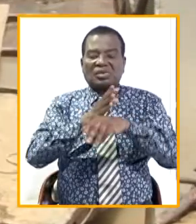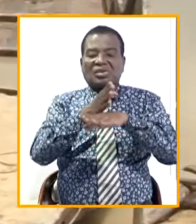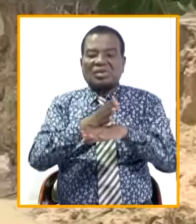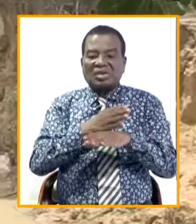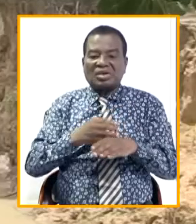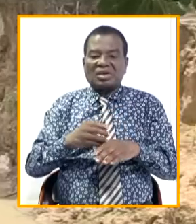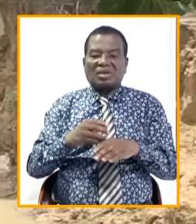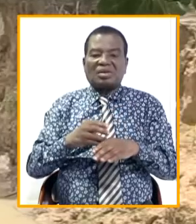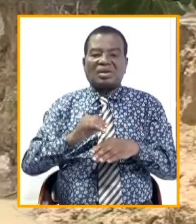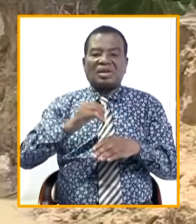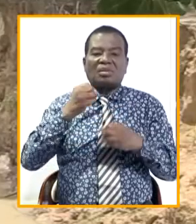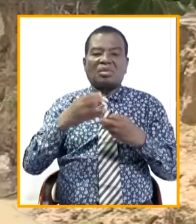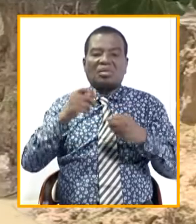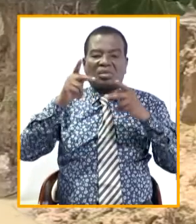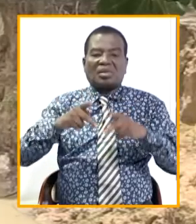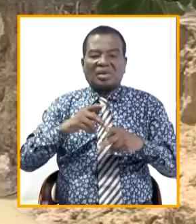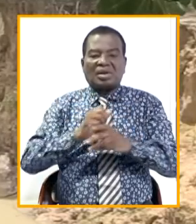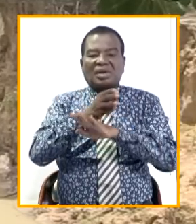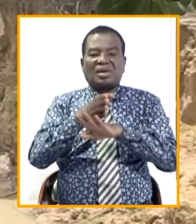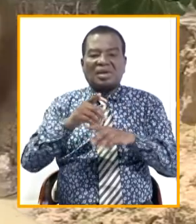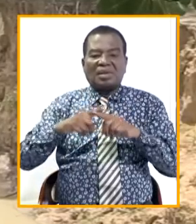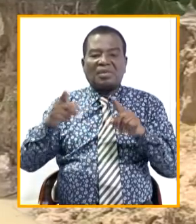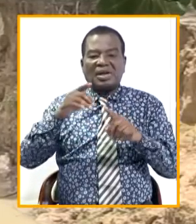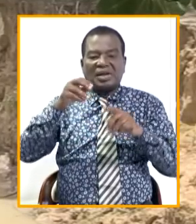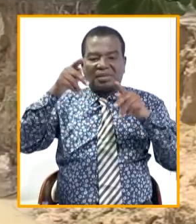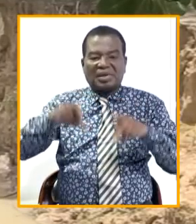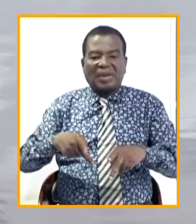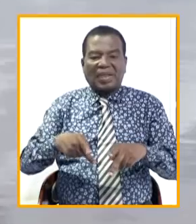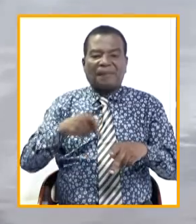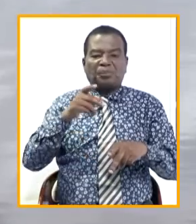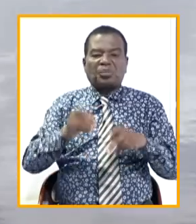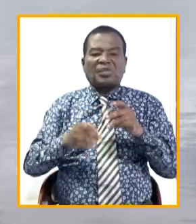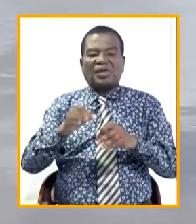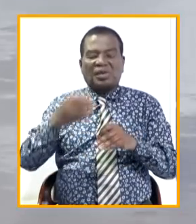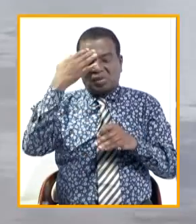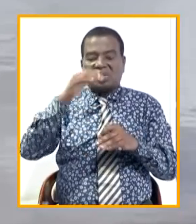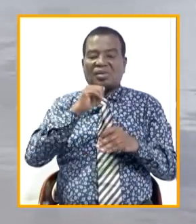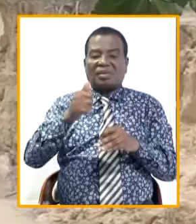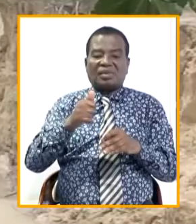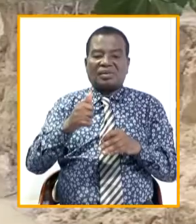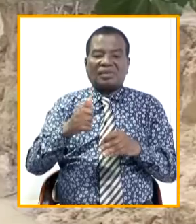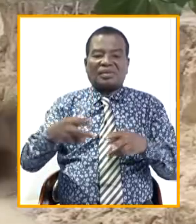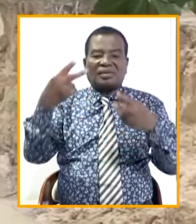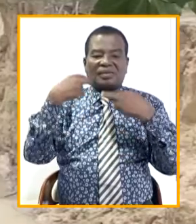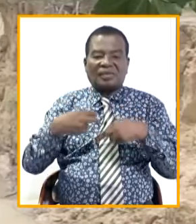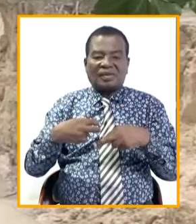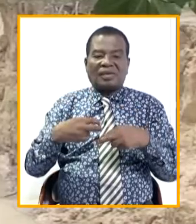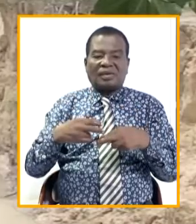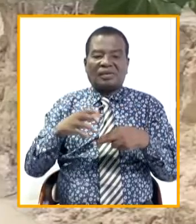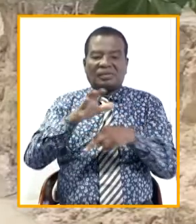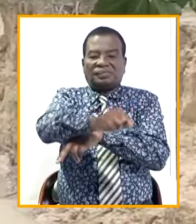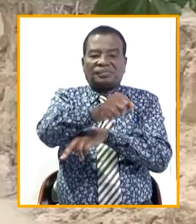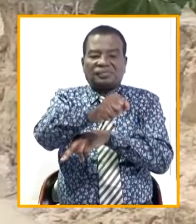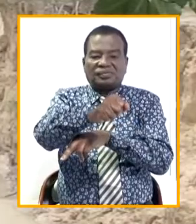pose donc. Il y a beaucoup de gens qui passent. Mais il y a des gens, si nous on ne connaît pas, ils viennent les attraper,